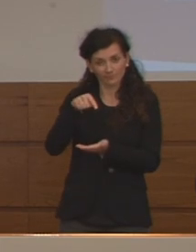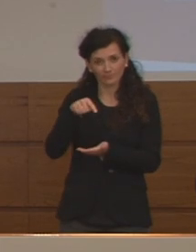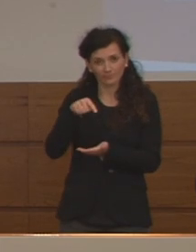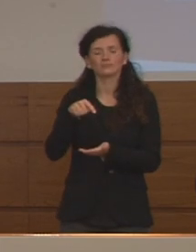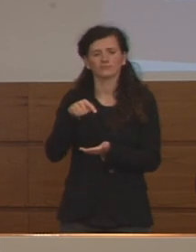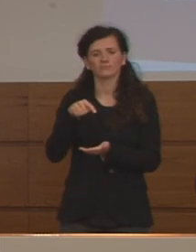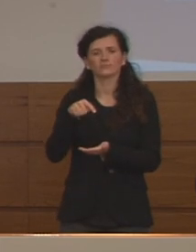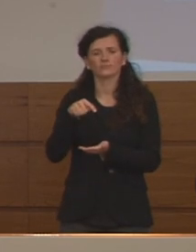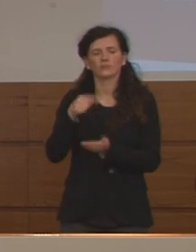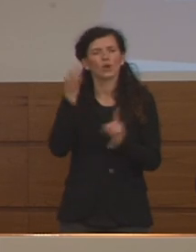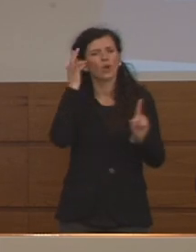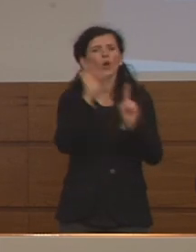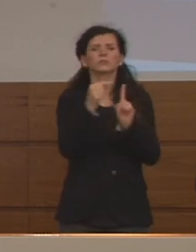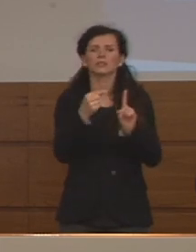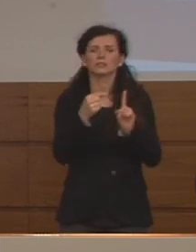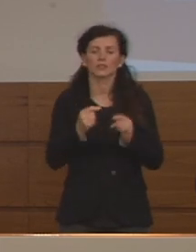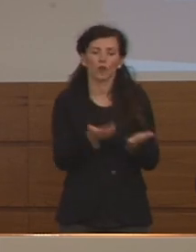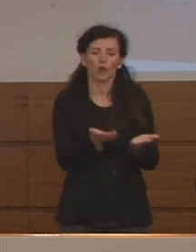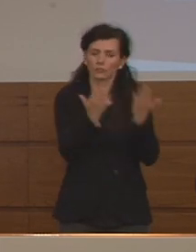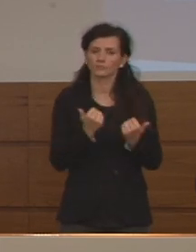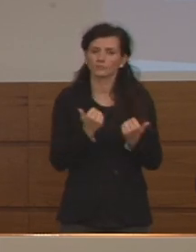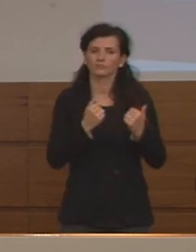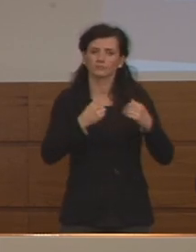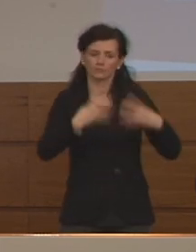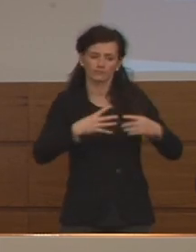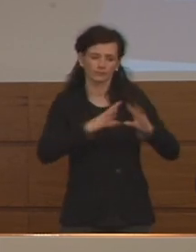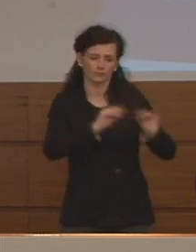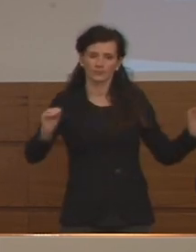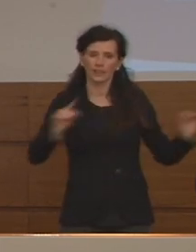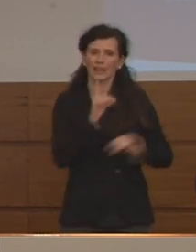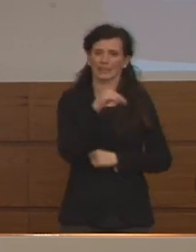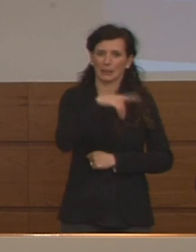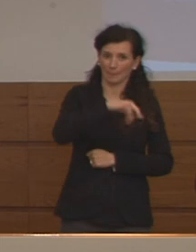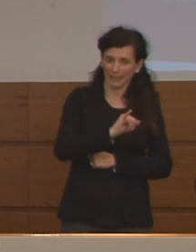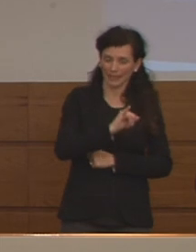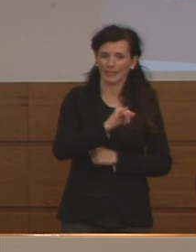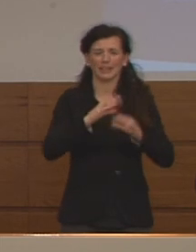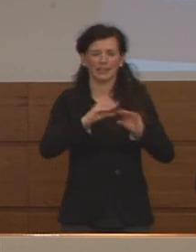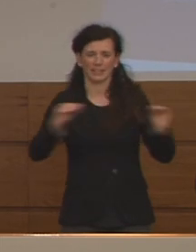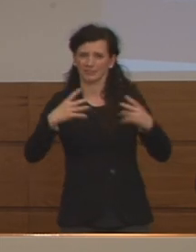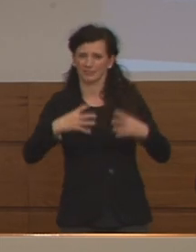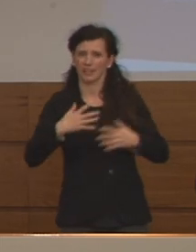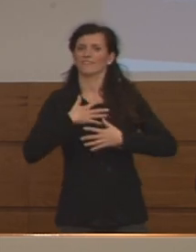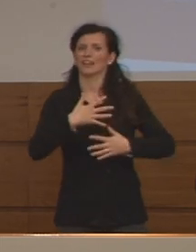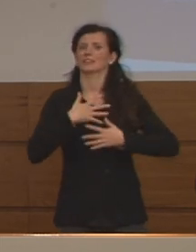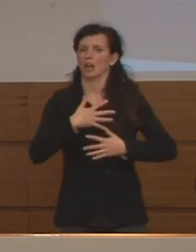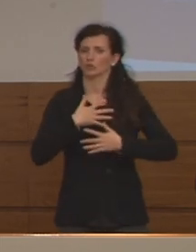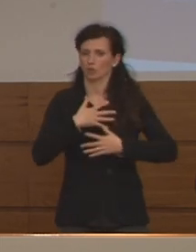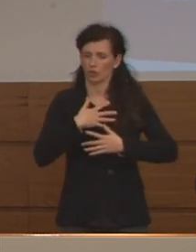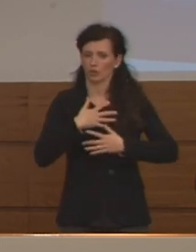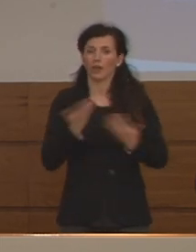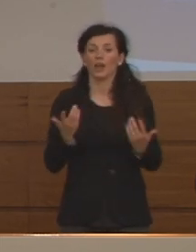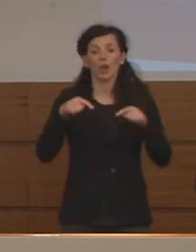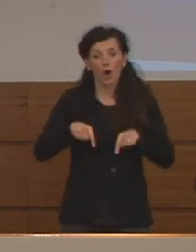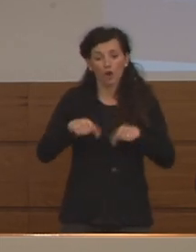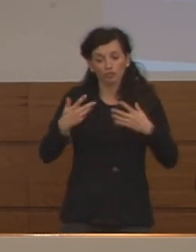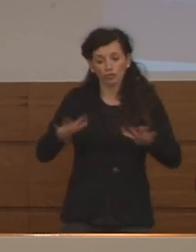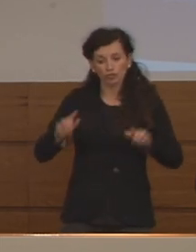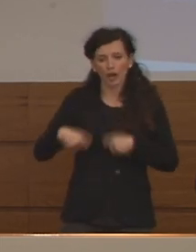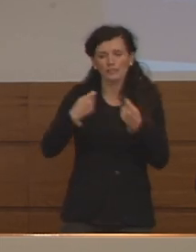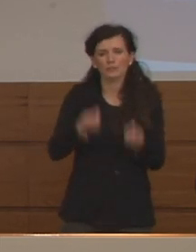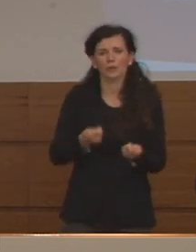impegnate per l'acquisto di dispositivi di protezione individuale e per ventilatori e oggi ne abbiamo già